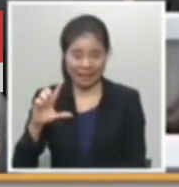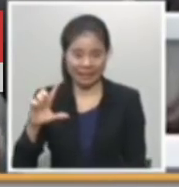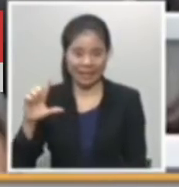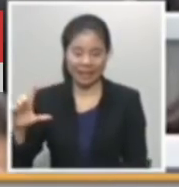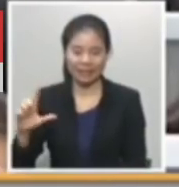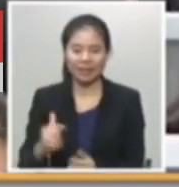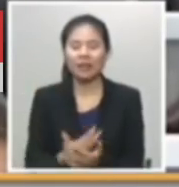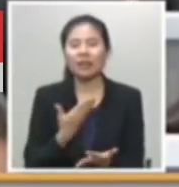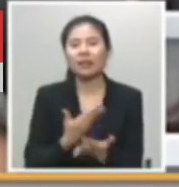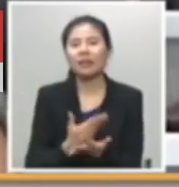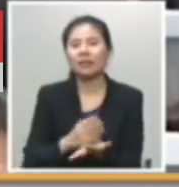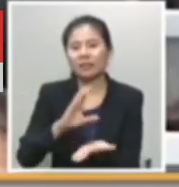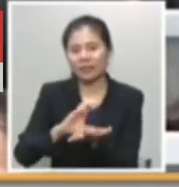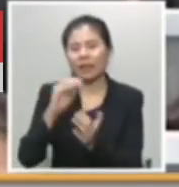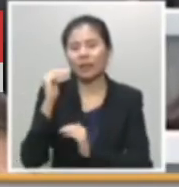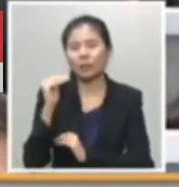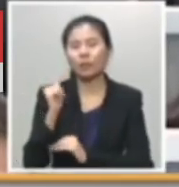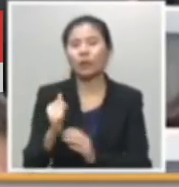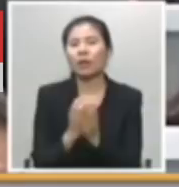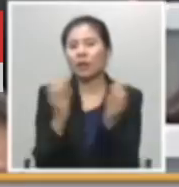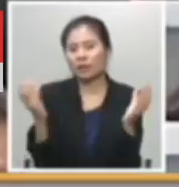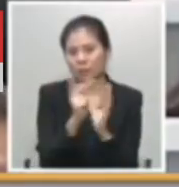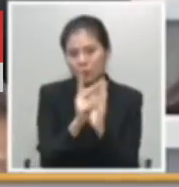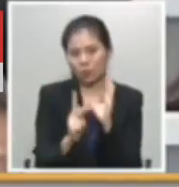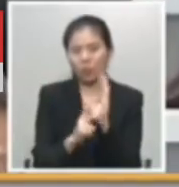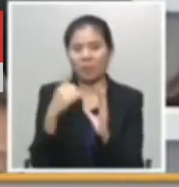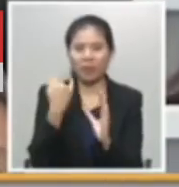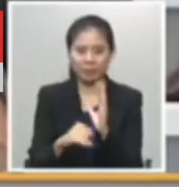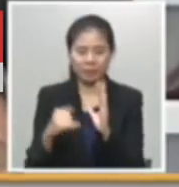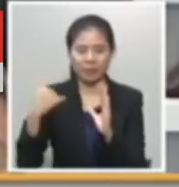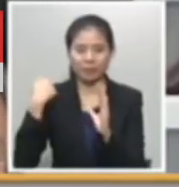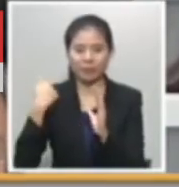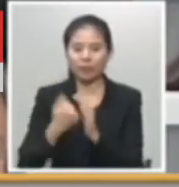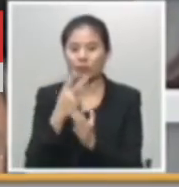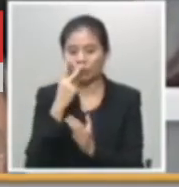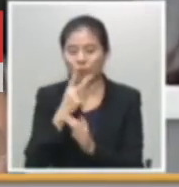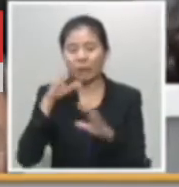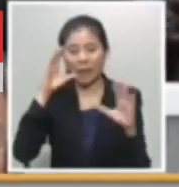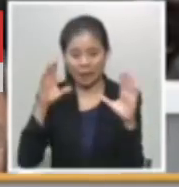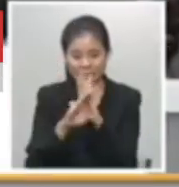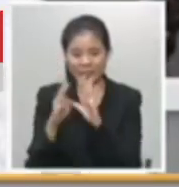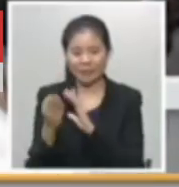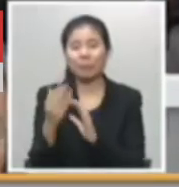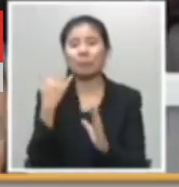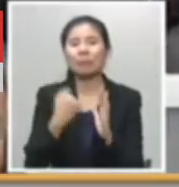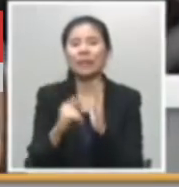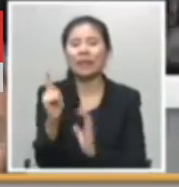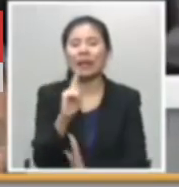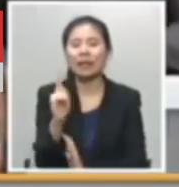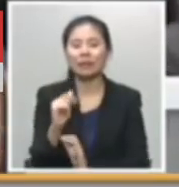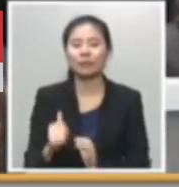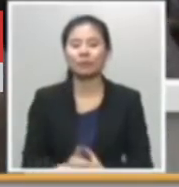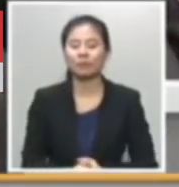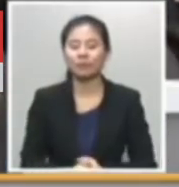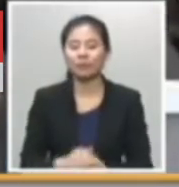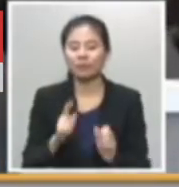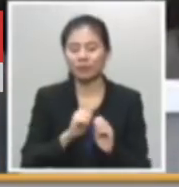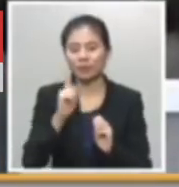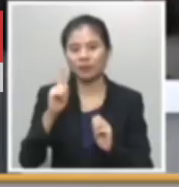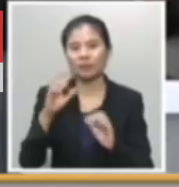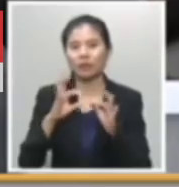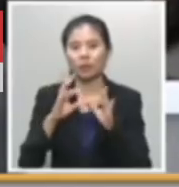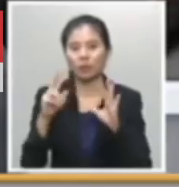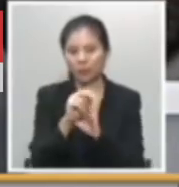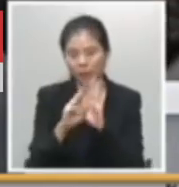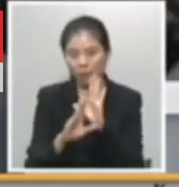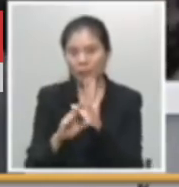านตั้งงบมาเนี่ยผิดรัฐธรรมนูญท่านดูนะครับภาพอันนี้ผิดยังไงครับ 1. ท่านผิดเรื่องนโยบายหา